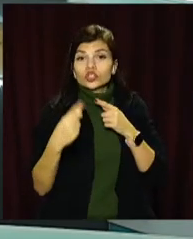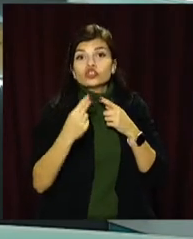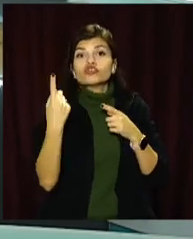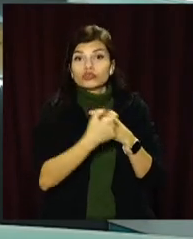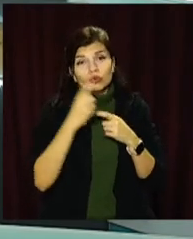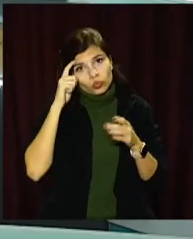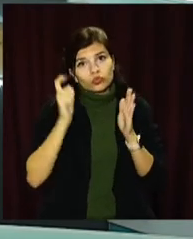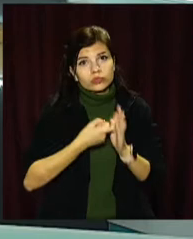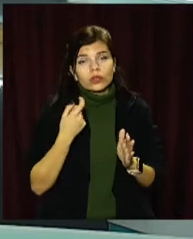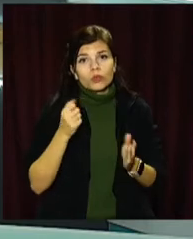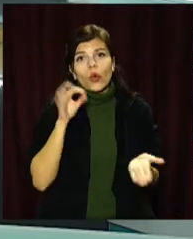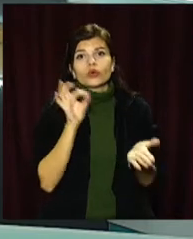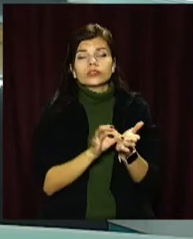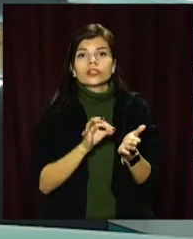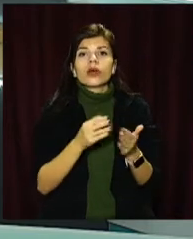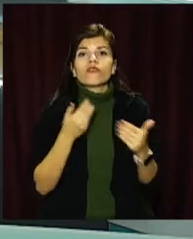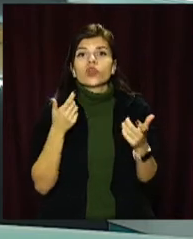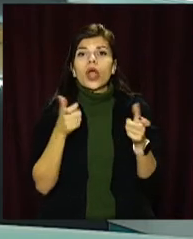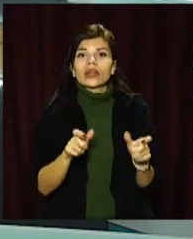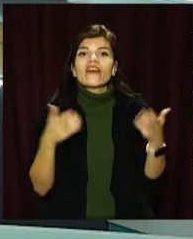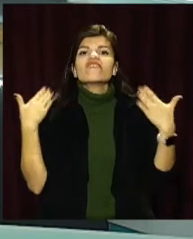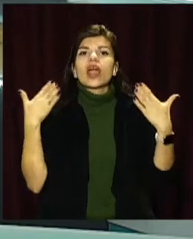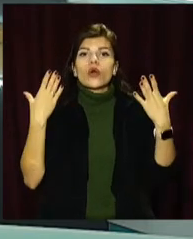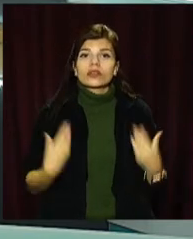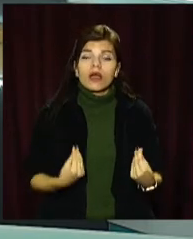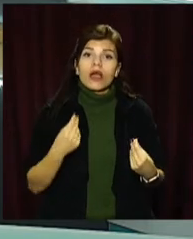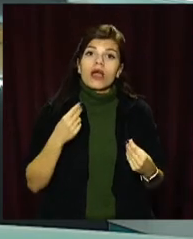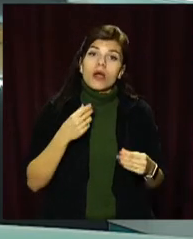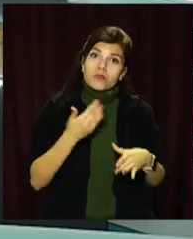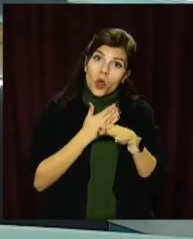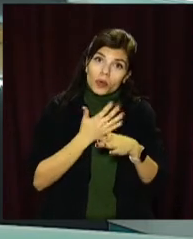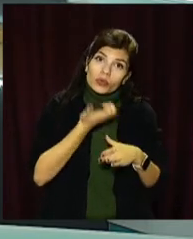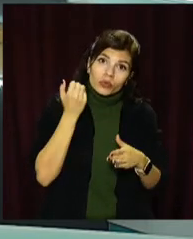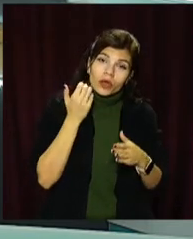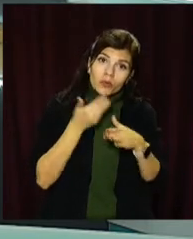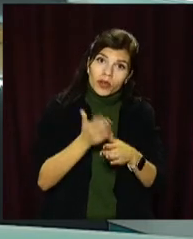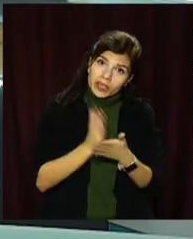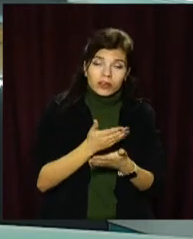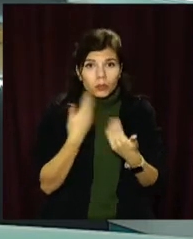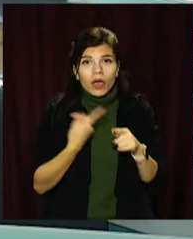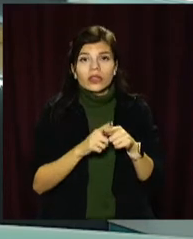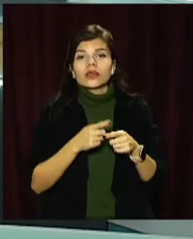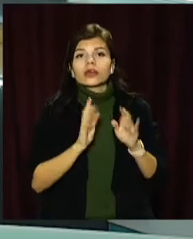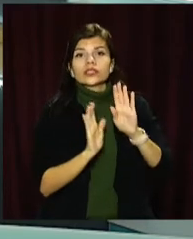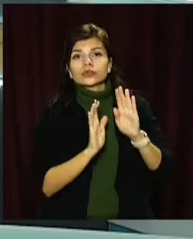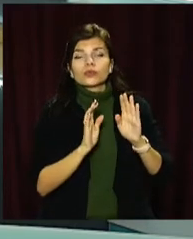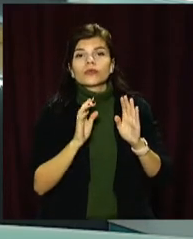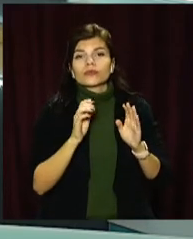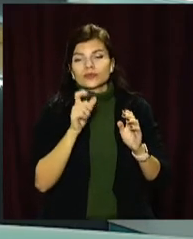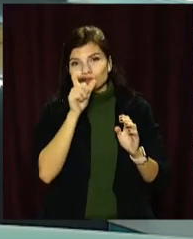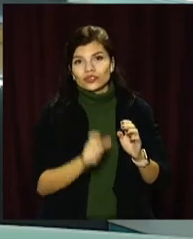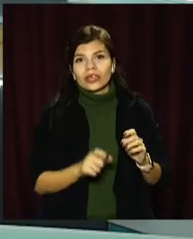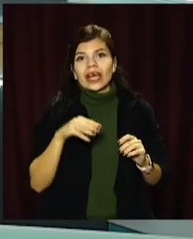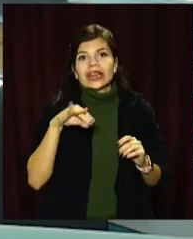Саме тоді можна буде оцінити ефект від карантину вихідного дня. Про це заявив заступник керівника Офісу президента